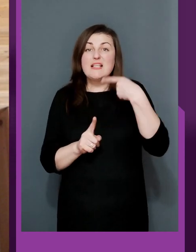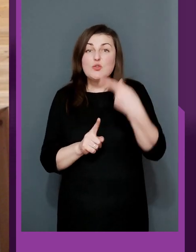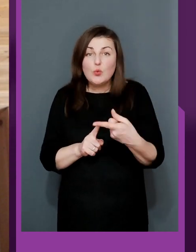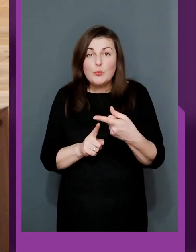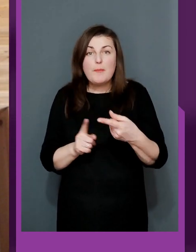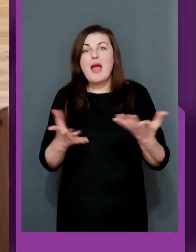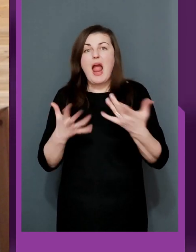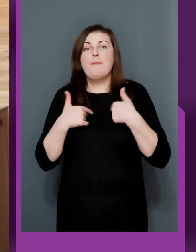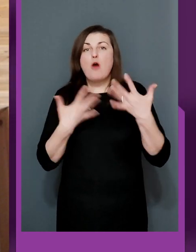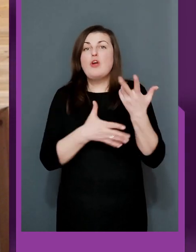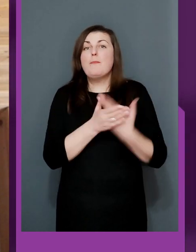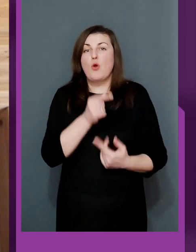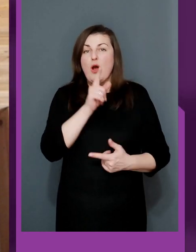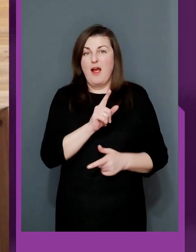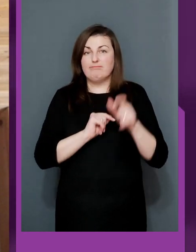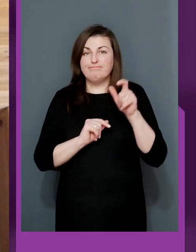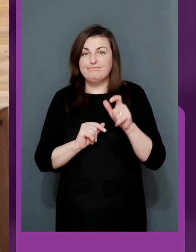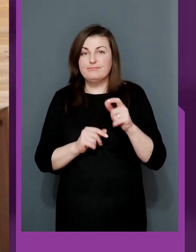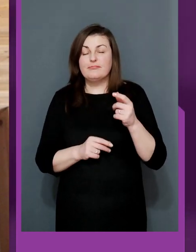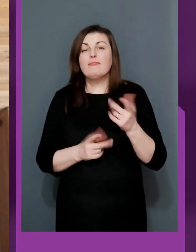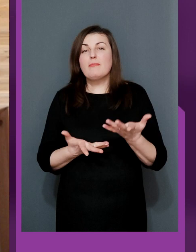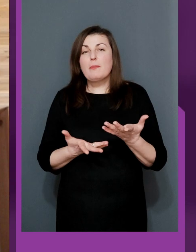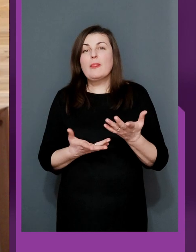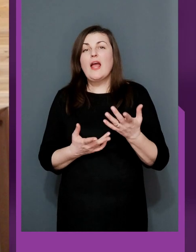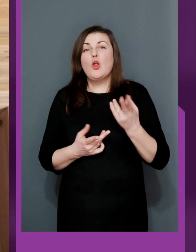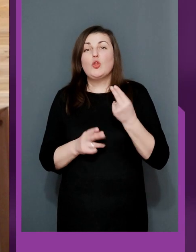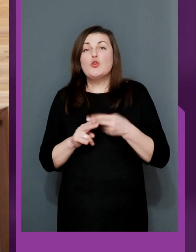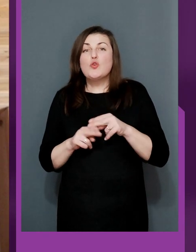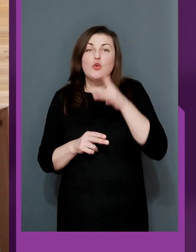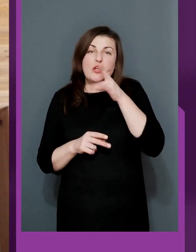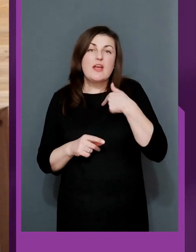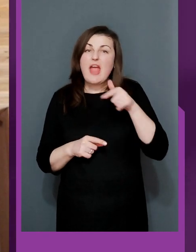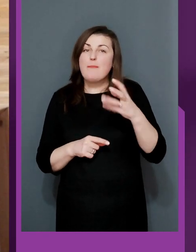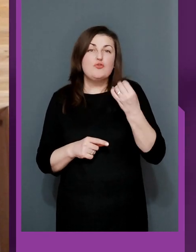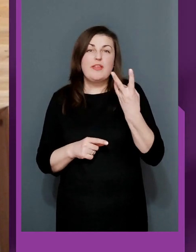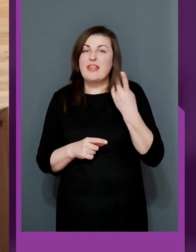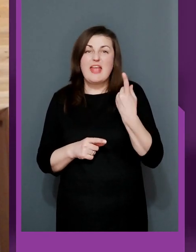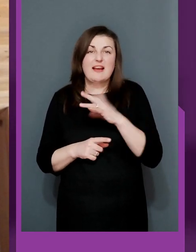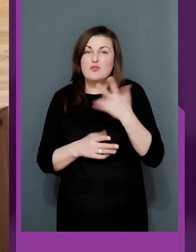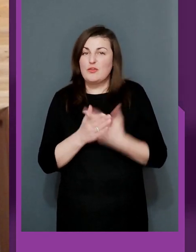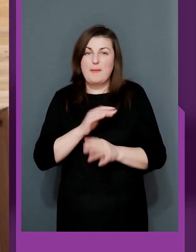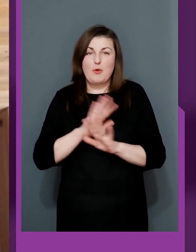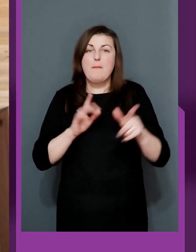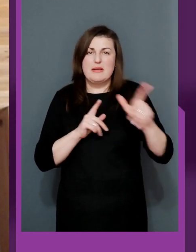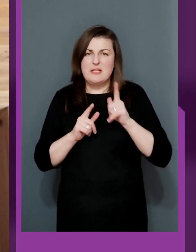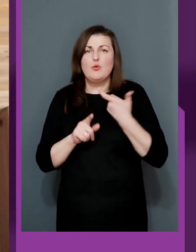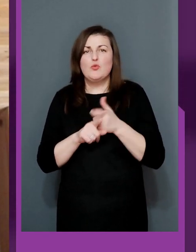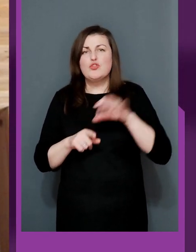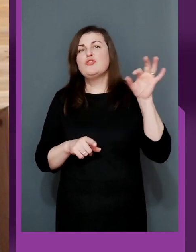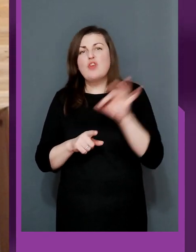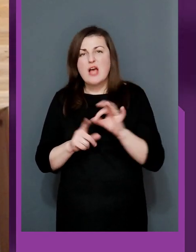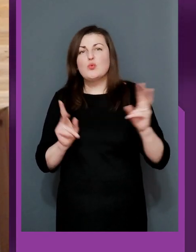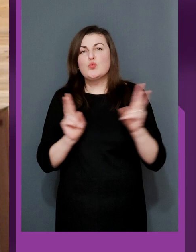наступним якому я вже програв До речі до цього часу я йому ще ні разу не програвав ми з ним досить